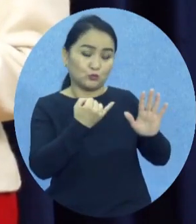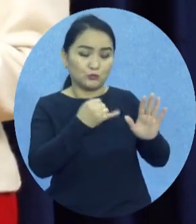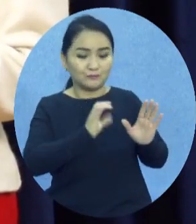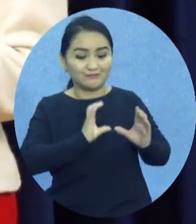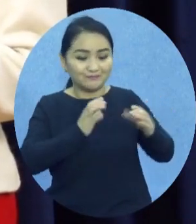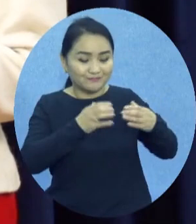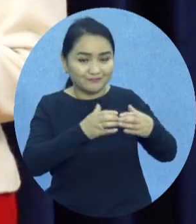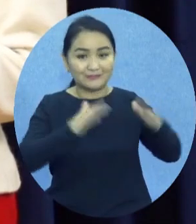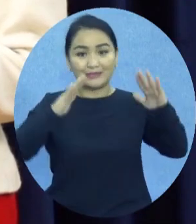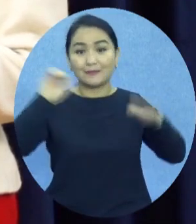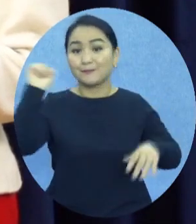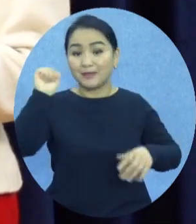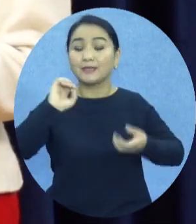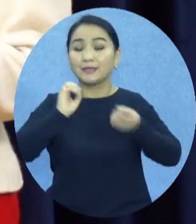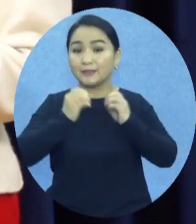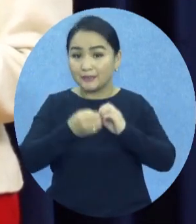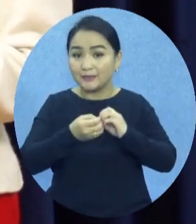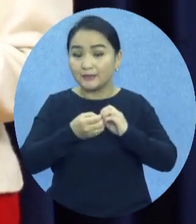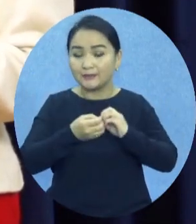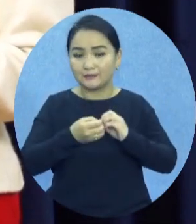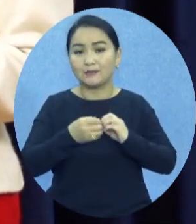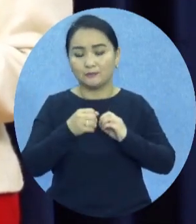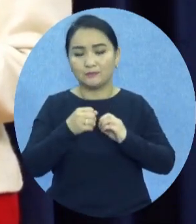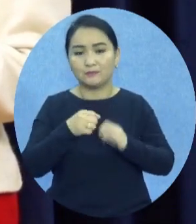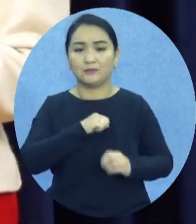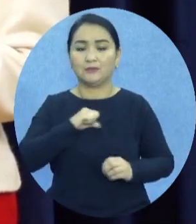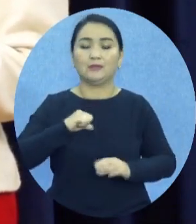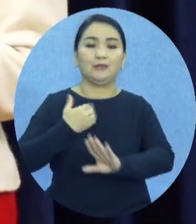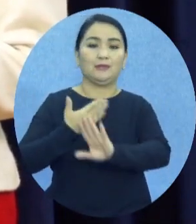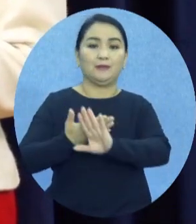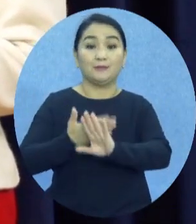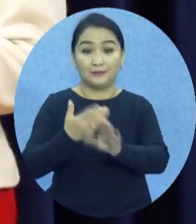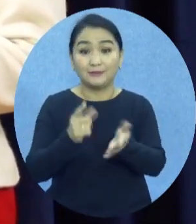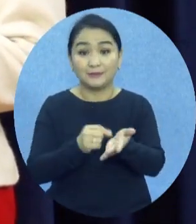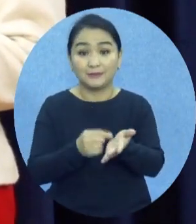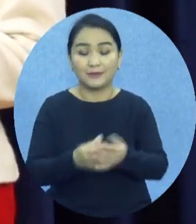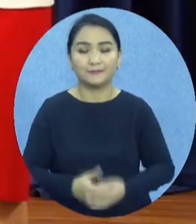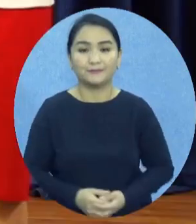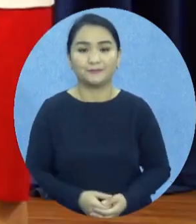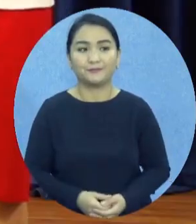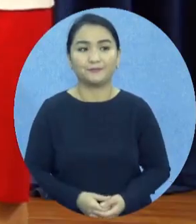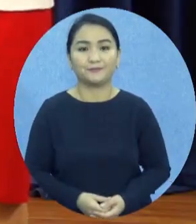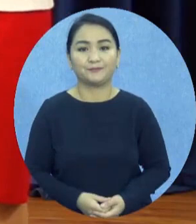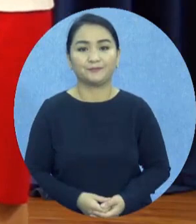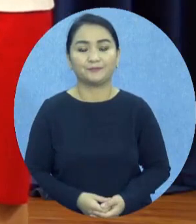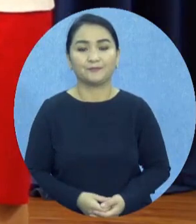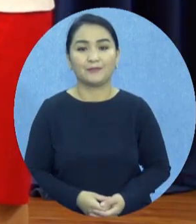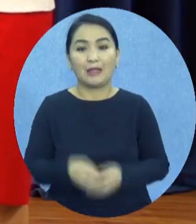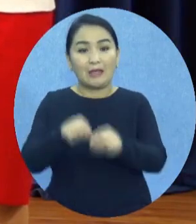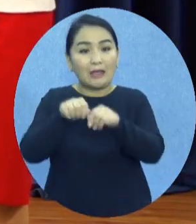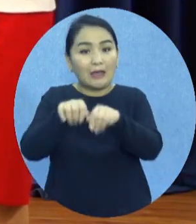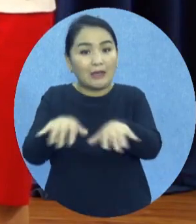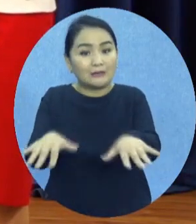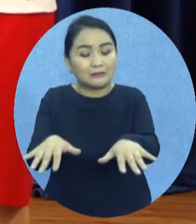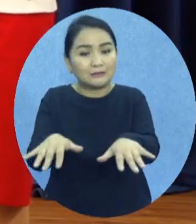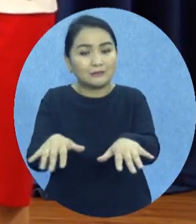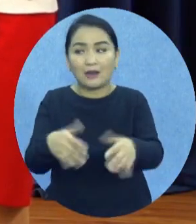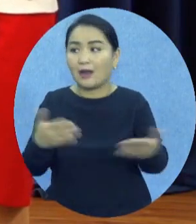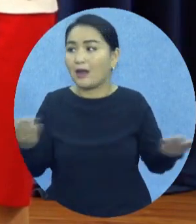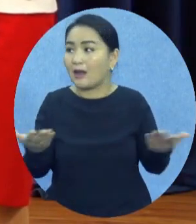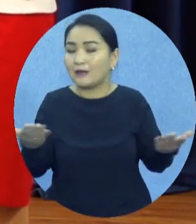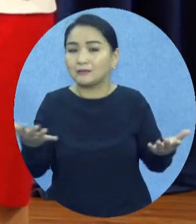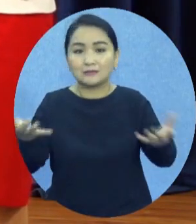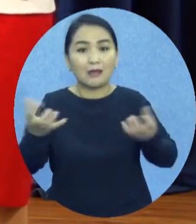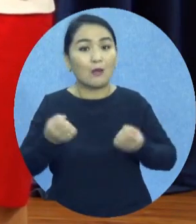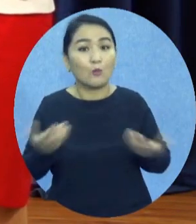тэмдэглэж өнгөрөх тэр нь их чухал байгаад байгаа тийм. Тэгээ халдвар бол ямар хаанаас тарах вэ гэвэл халдвартай хүнээс л